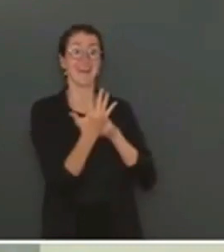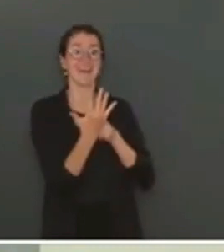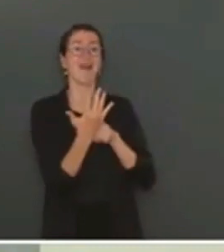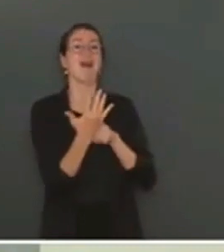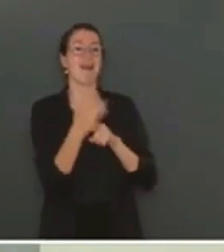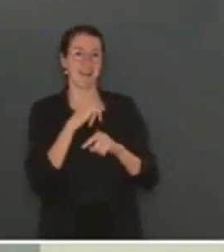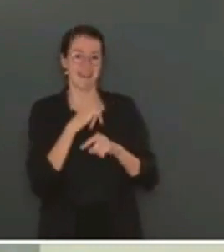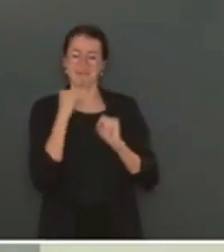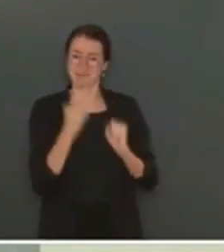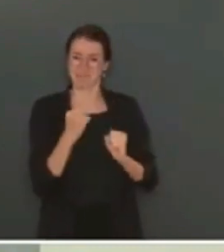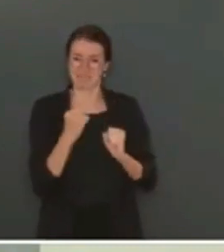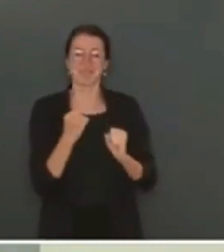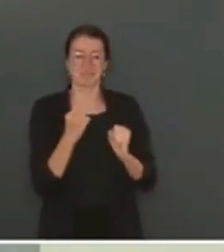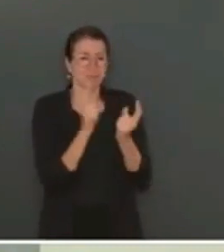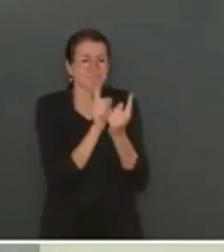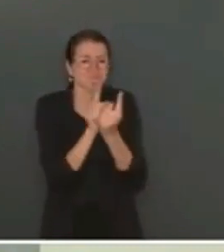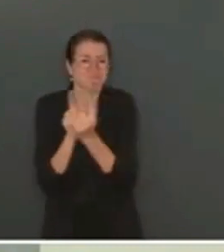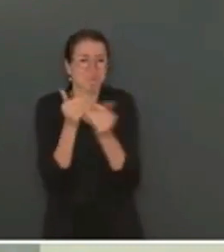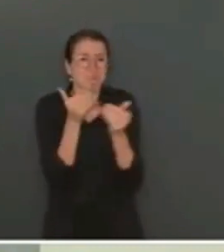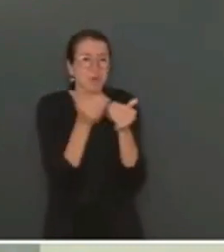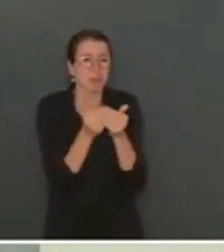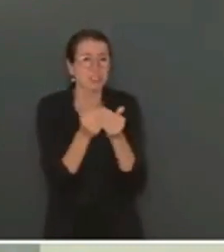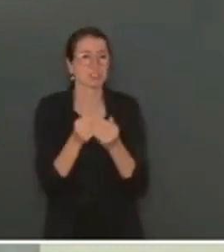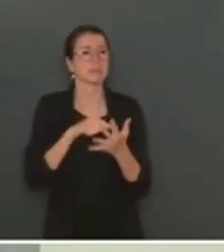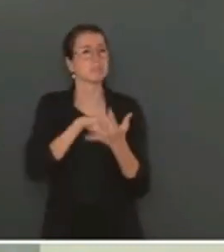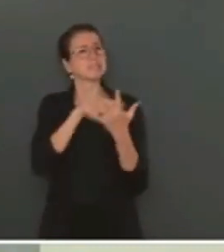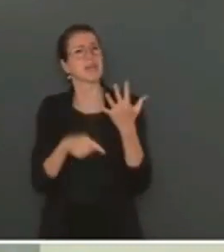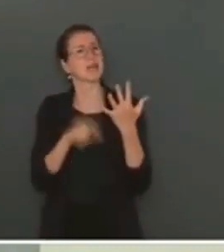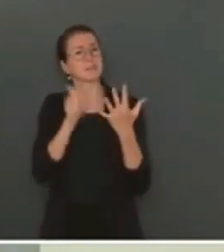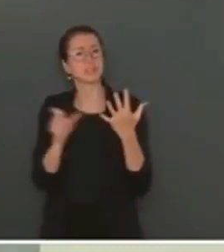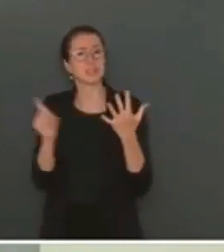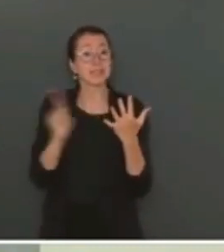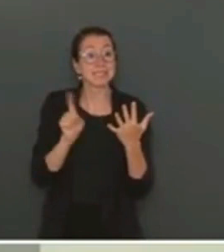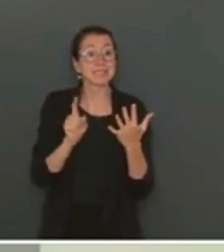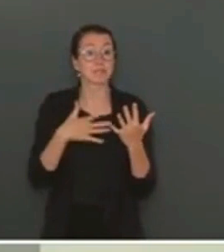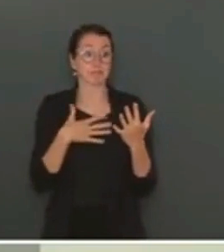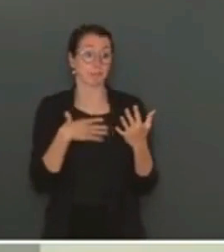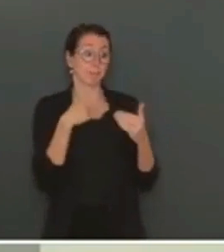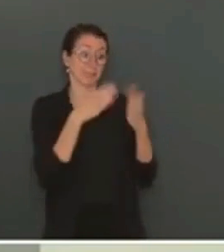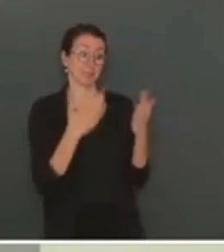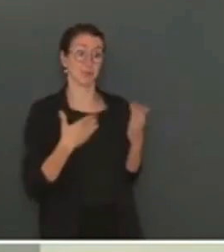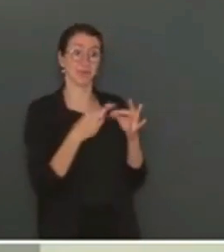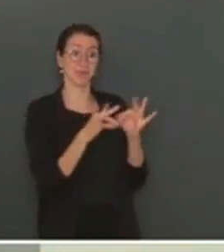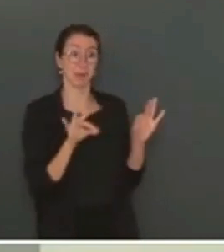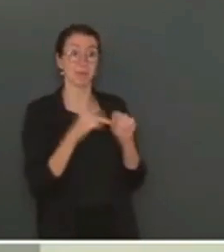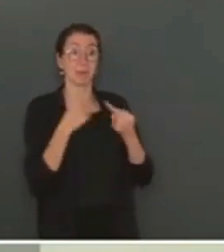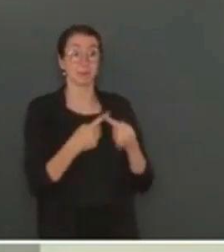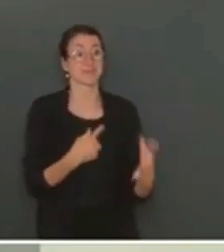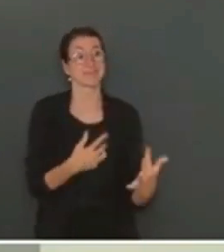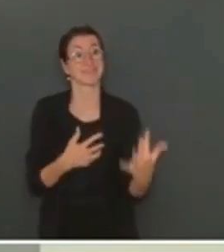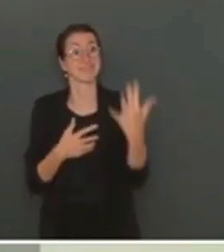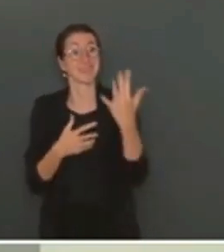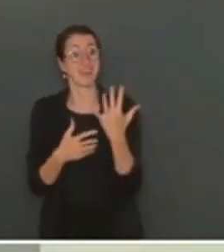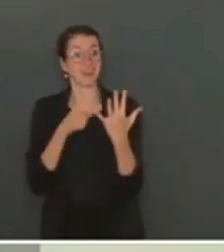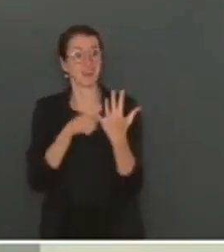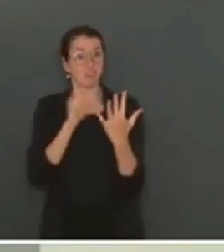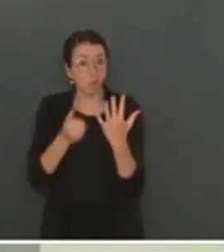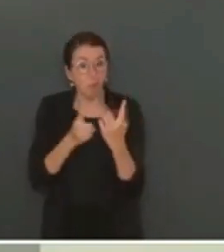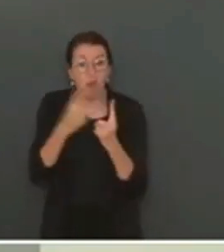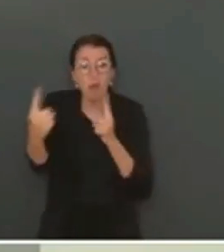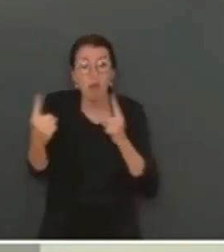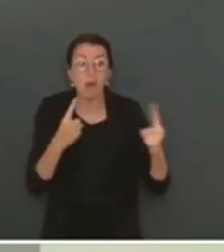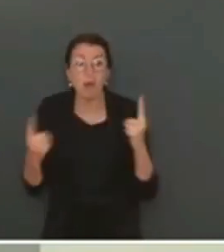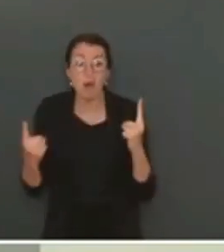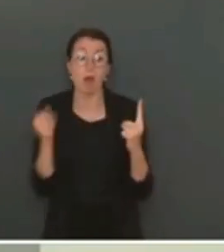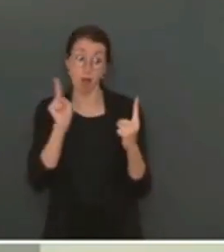avec qui votre foyer pourra faire en torse à la règle des distances de sécurité. Et c'est donc une possibilité